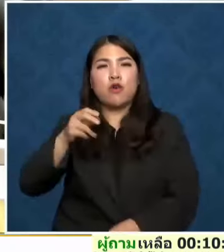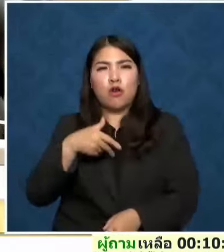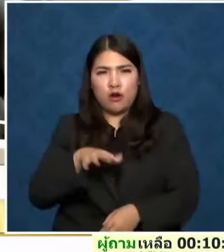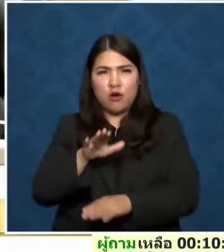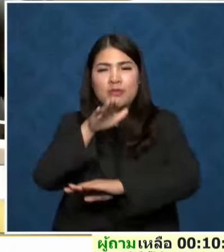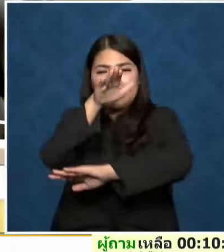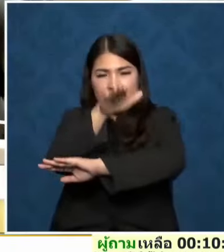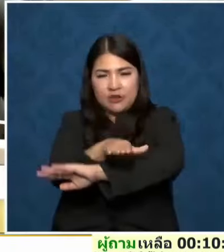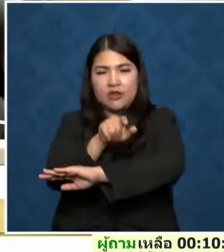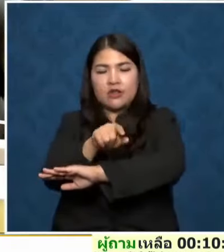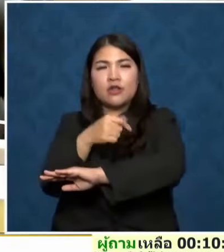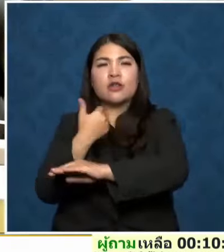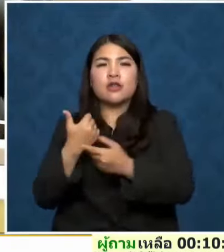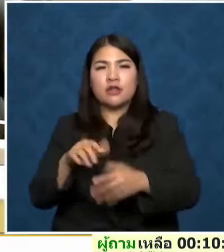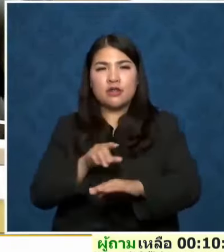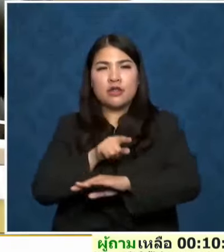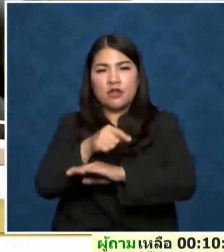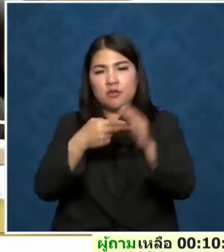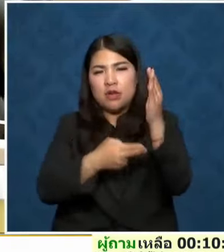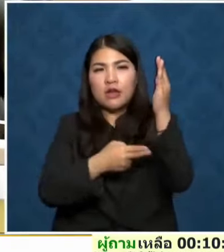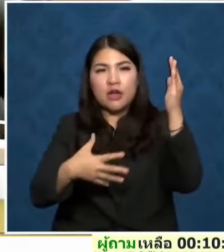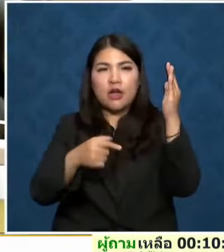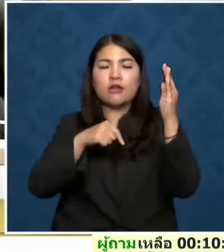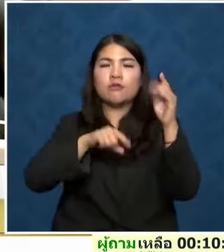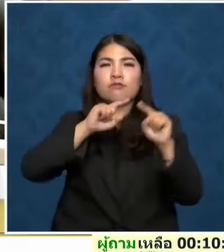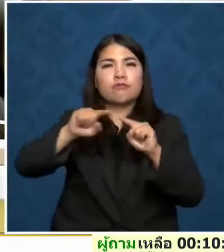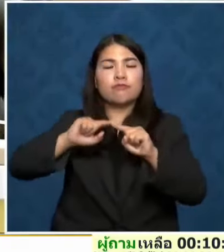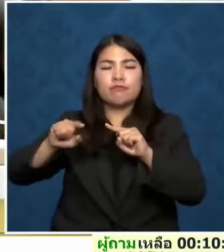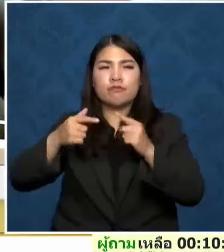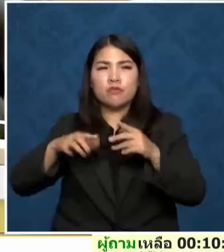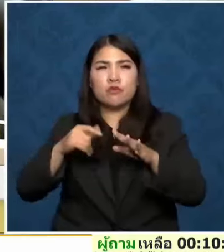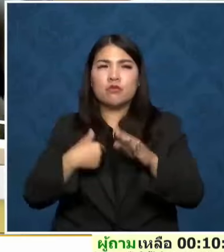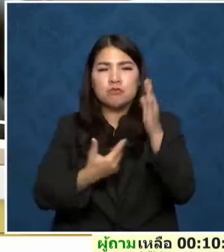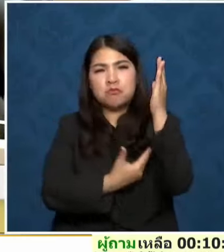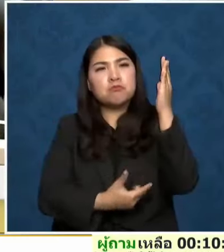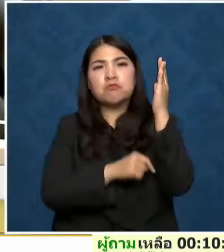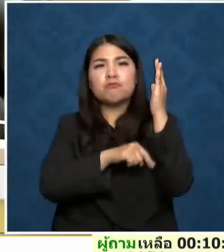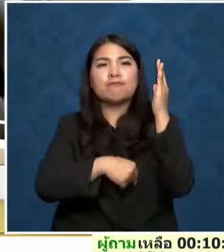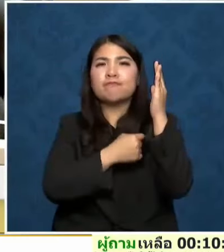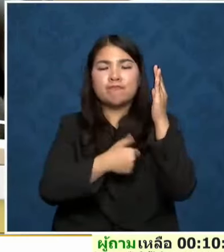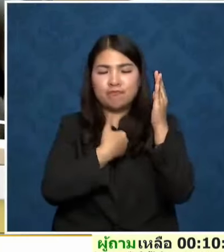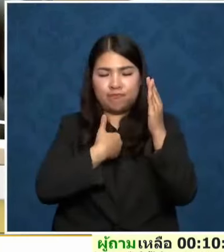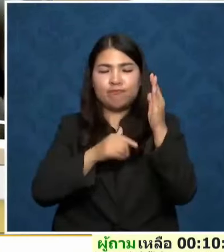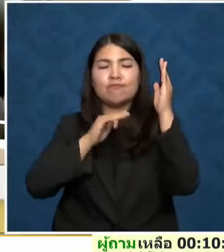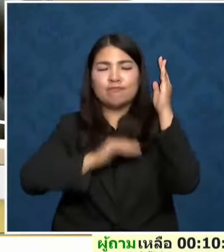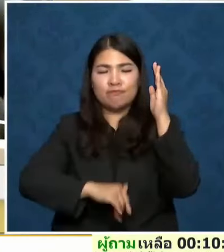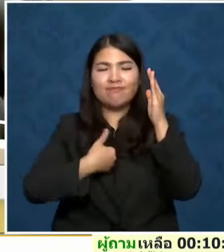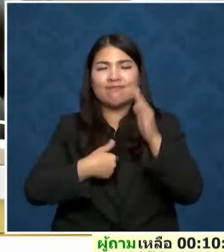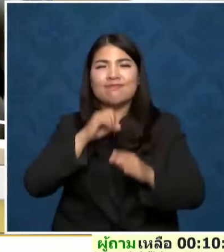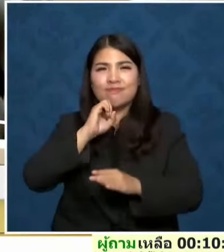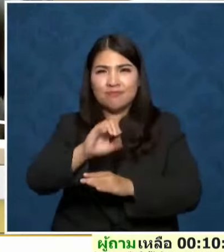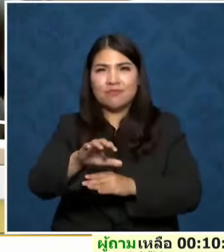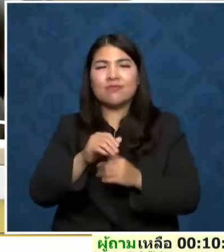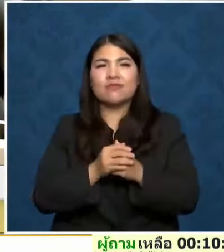จัหวดพัฒลุงแล้วกไปหาดใหญ่แล้วก็ไป 3-4 จหภาคใต้เพรนั้ผมกลาบเรียน